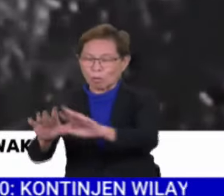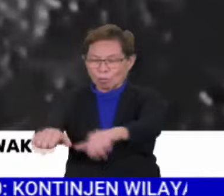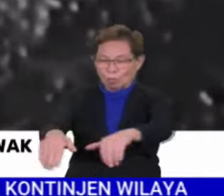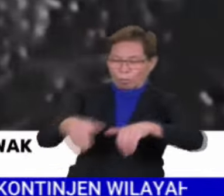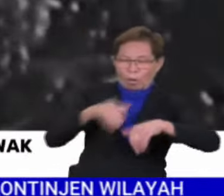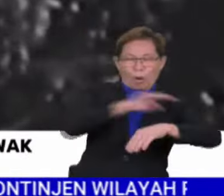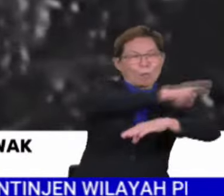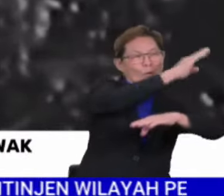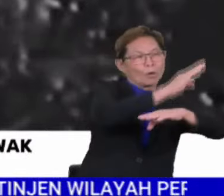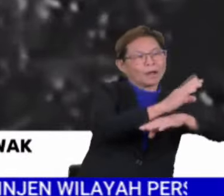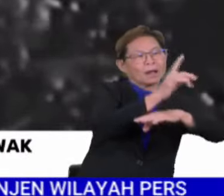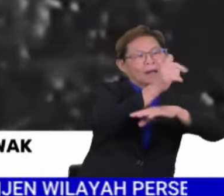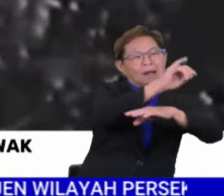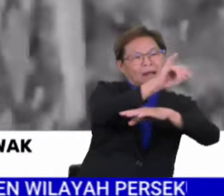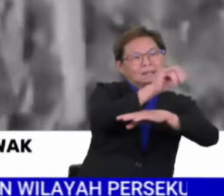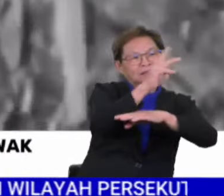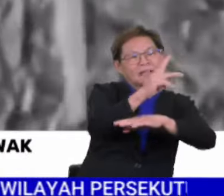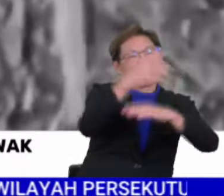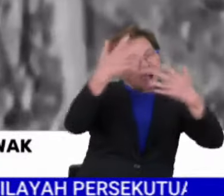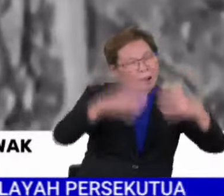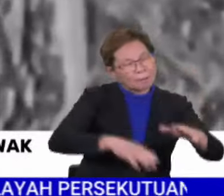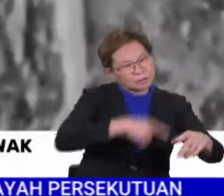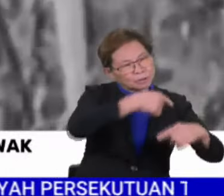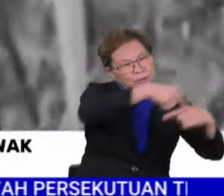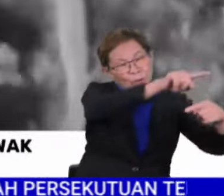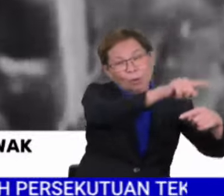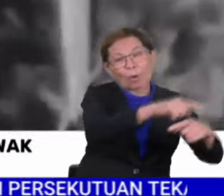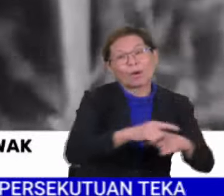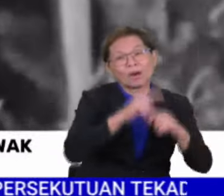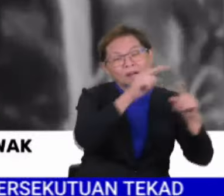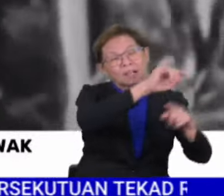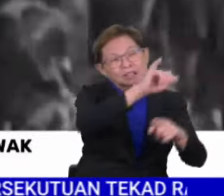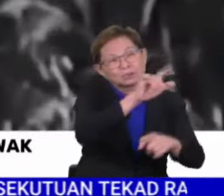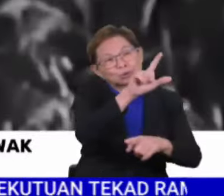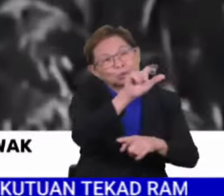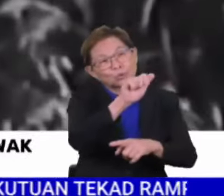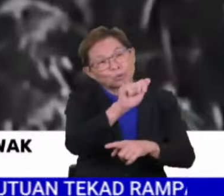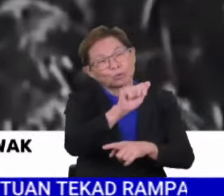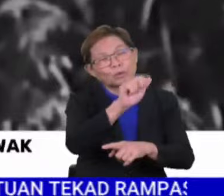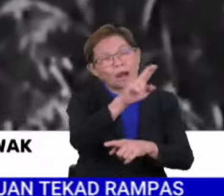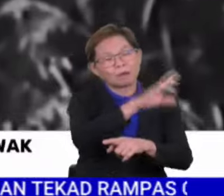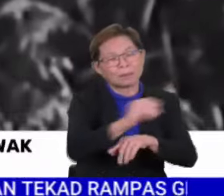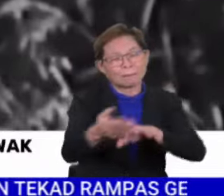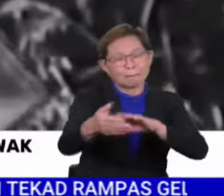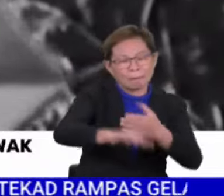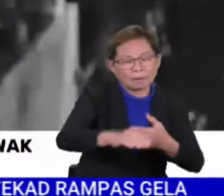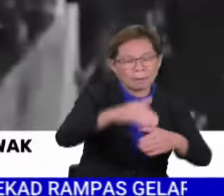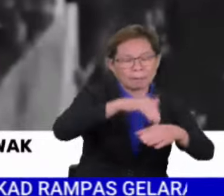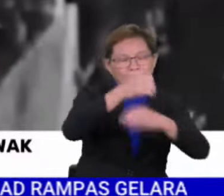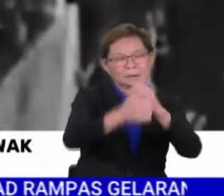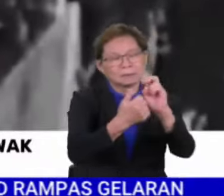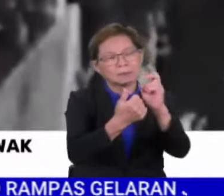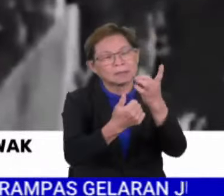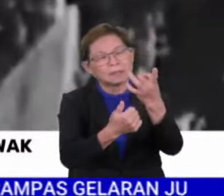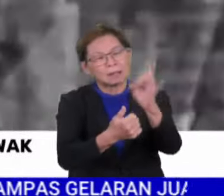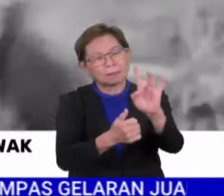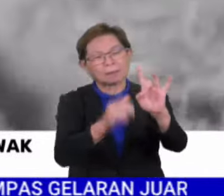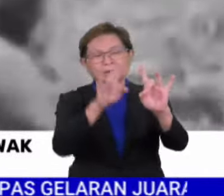ke Bukit Lancak, seterusnya ke Ulu Entabai, kemudian ke Julau sebelum meninggal dunia pada